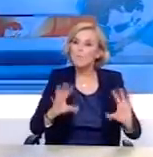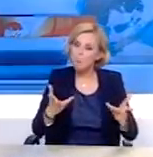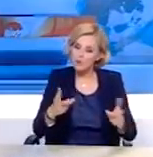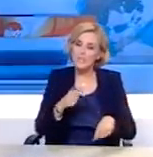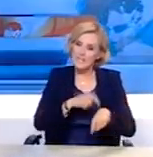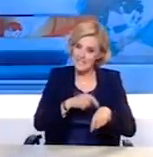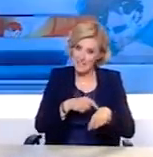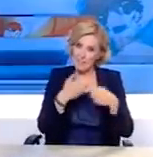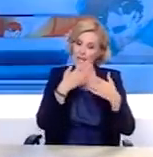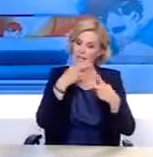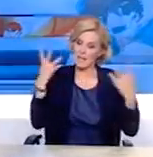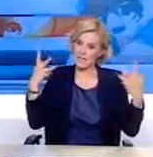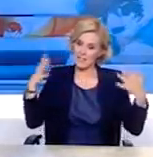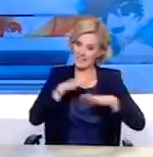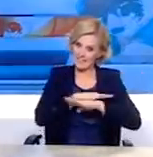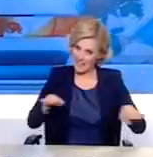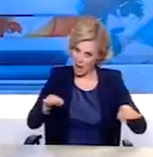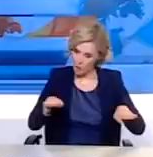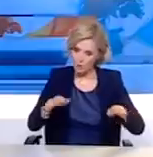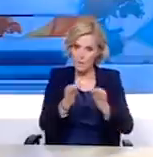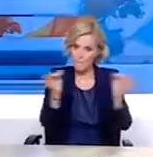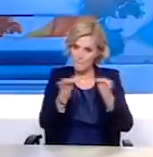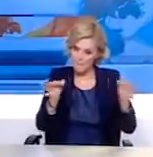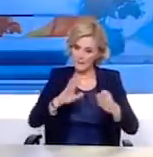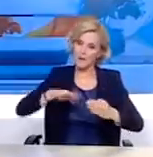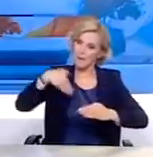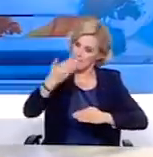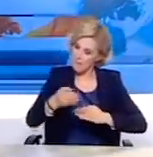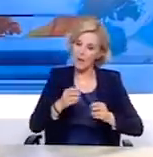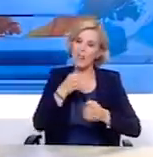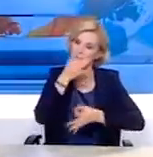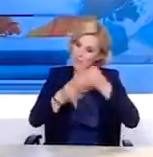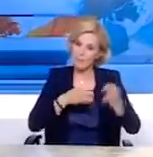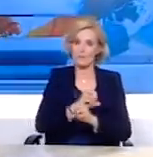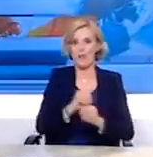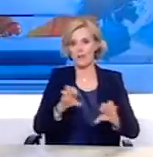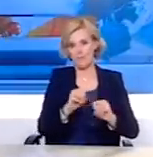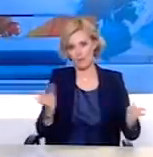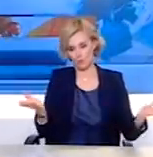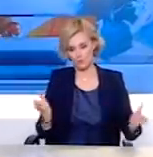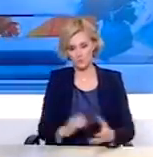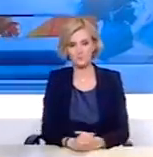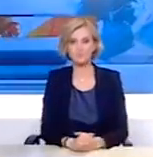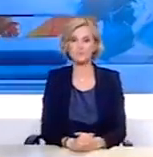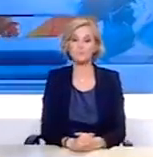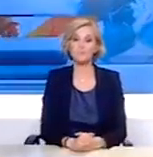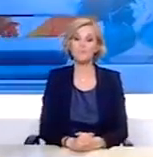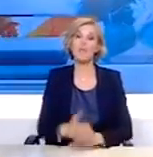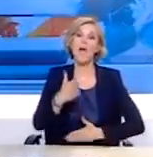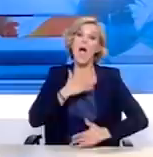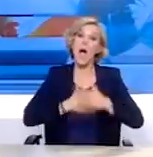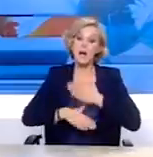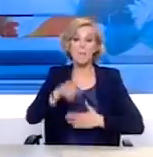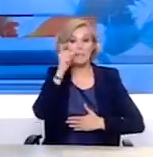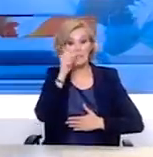η άρση των περιοριστικών μέτρων και δρομολογηθεί η σταδιακή επαναλειτουργία των θεάτρων. Αγαπητοί μου συμπολίτες, κυρίες και